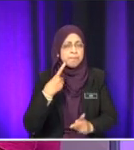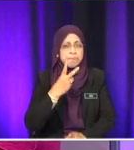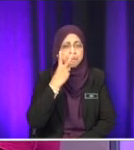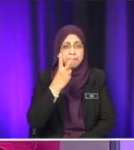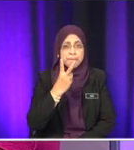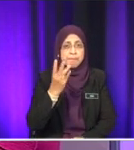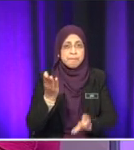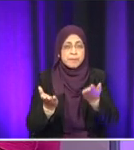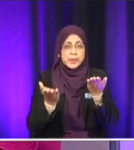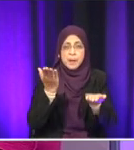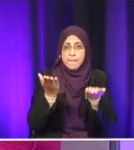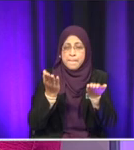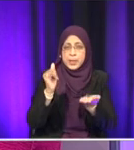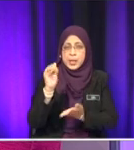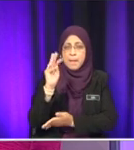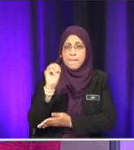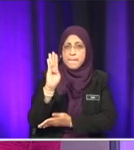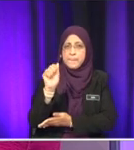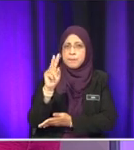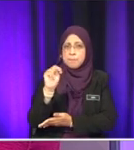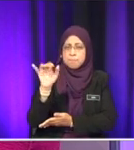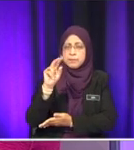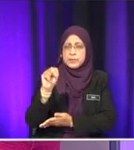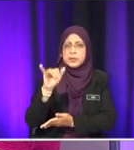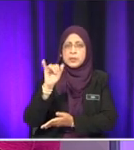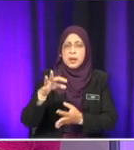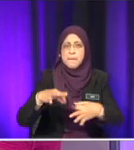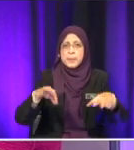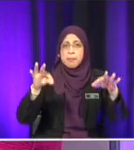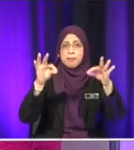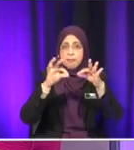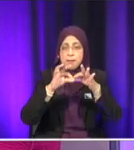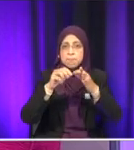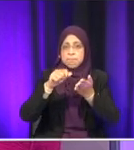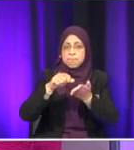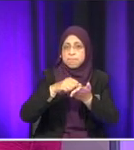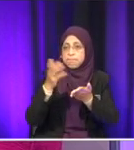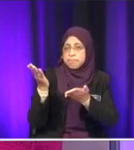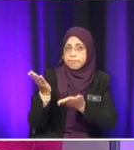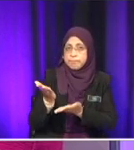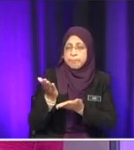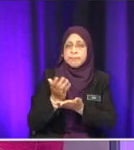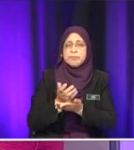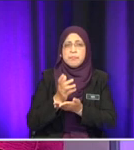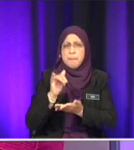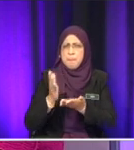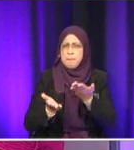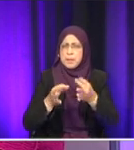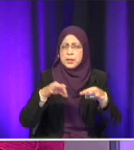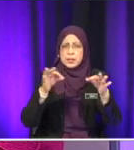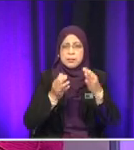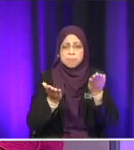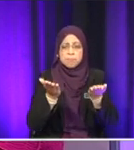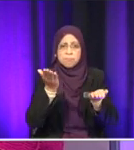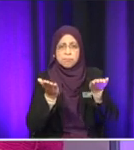dihasilkannya Arca ini sangatlah penting untuk apa itu kalau kita lihat Oke timbangan ini adalah